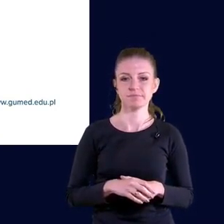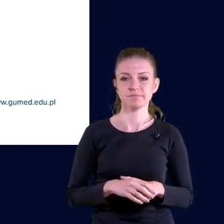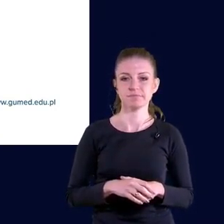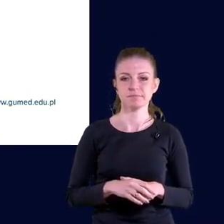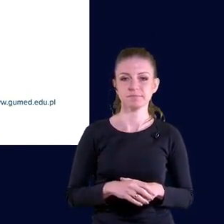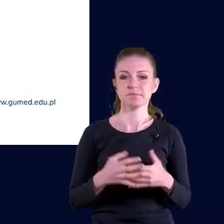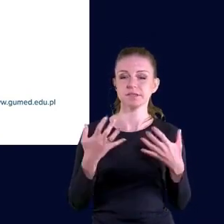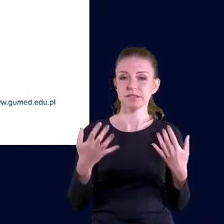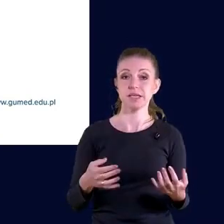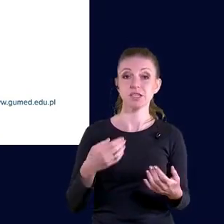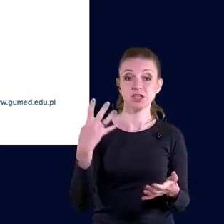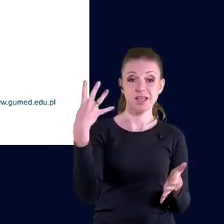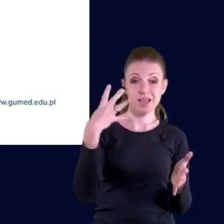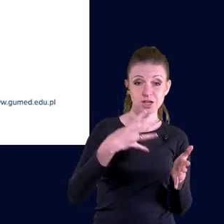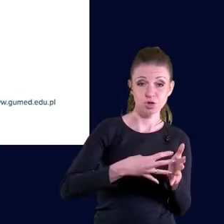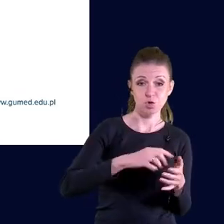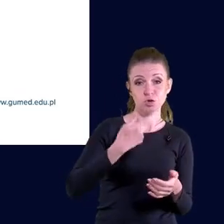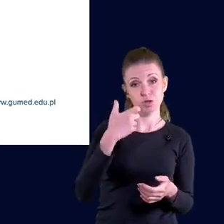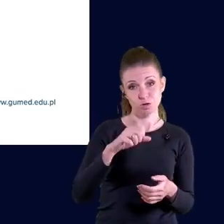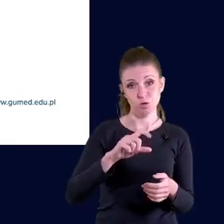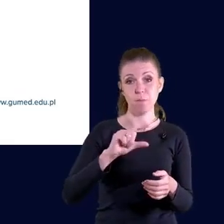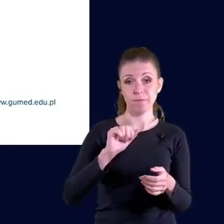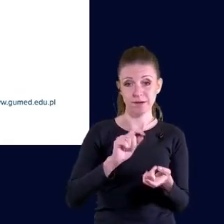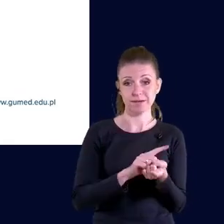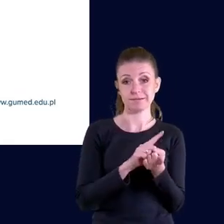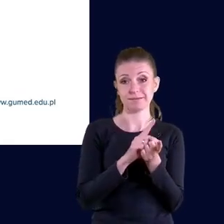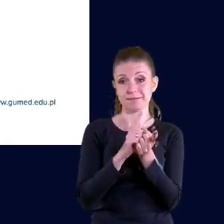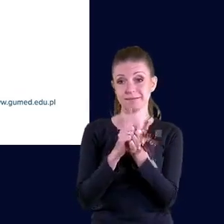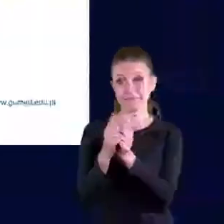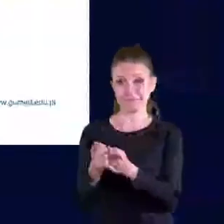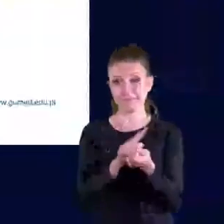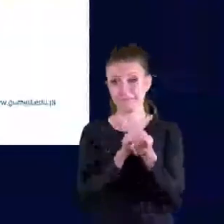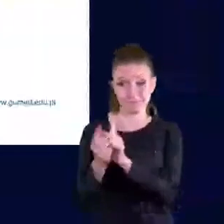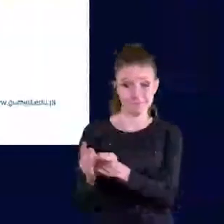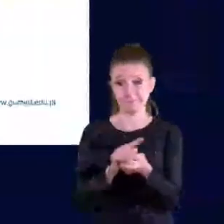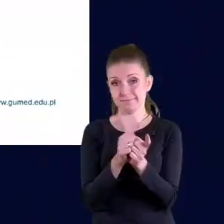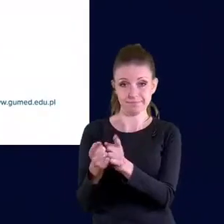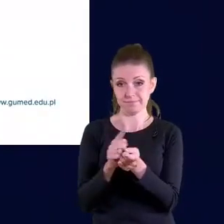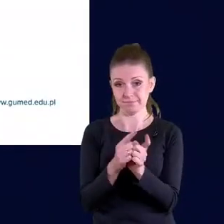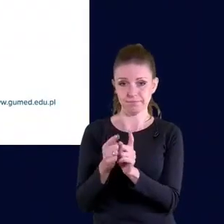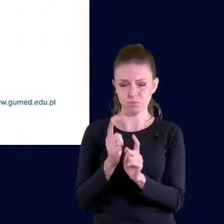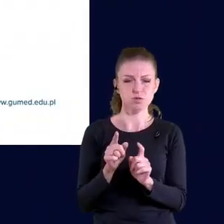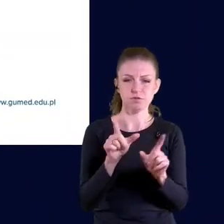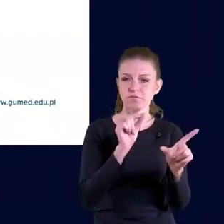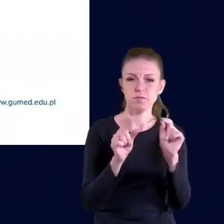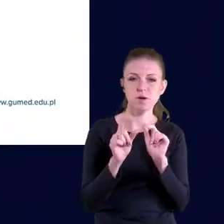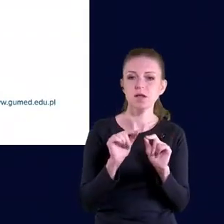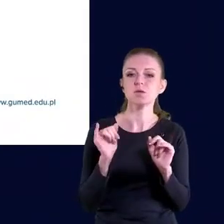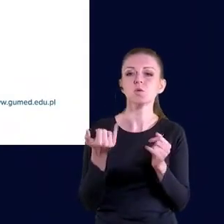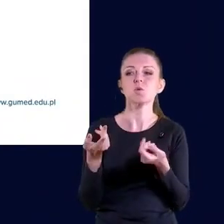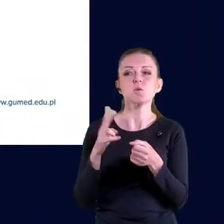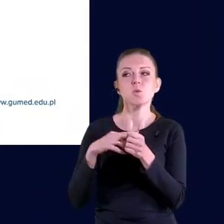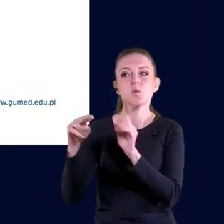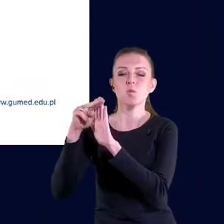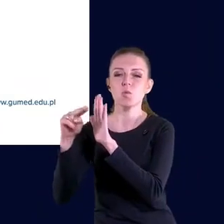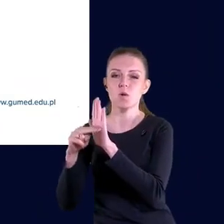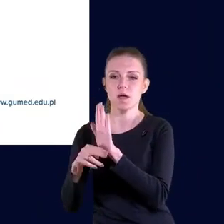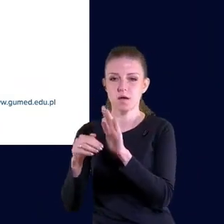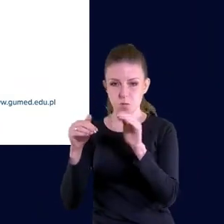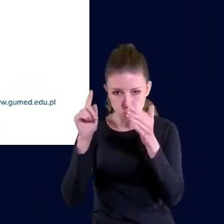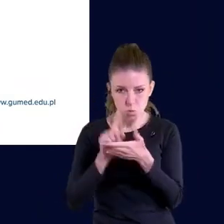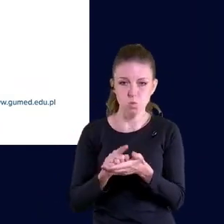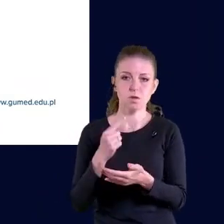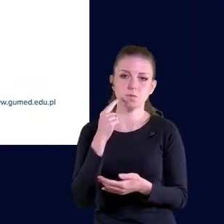przerobić t4100 plików też mogą szybko no i musieliśmy wybrać poszczególne kryteria które mogliśmy ten sposób